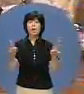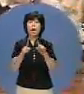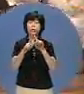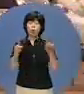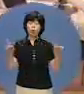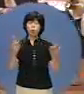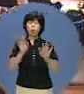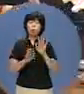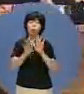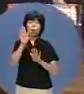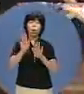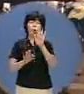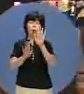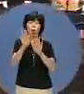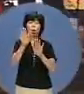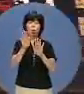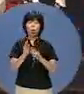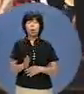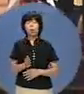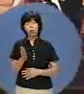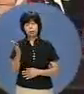様をしばらくご覧ください。